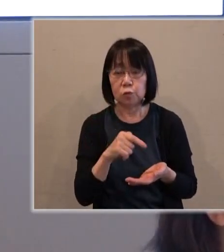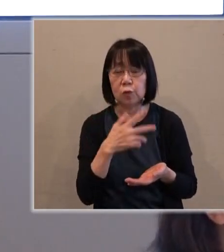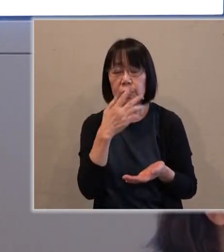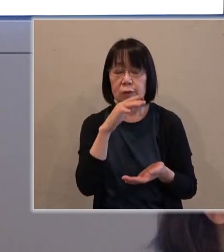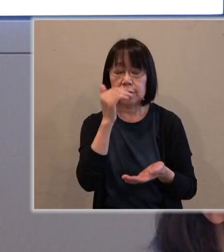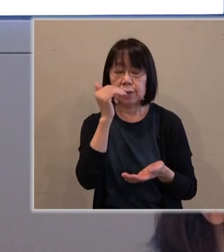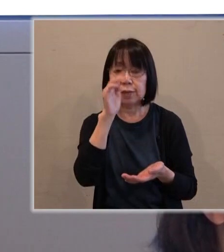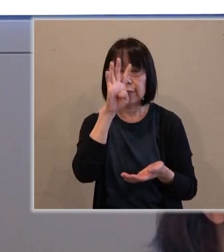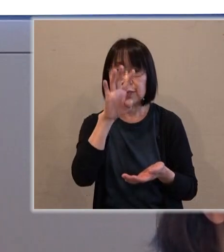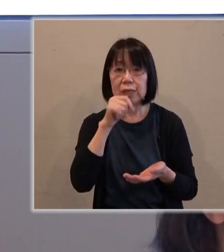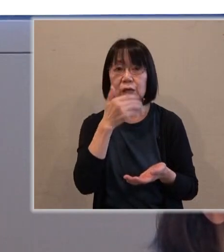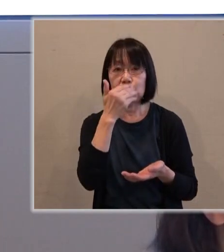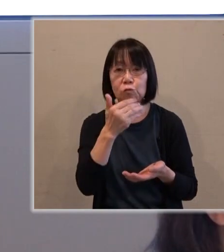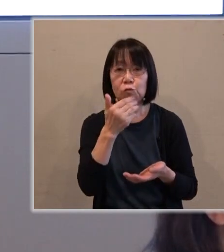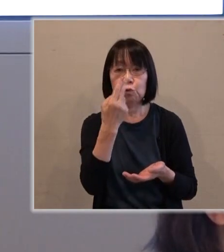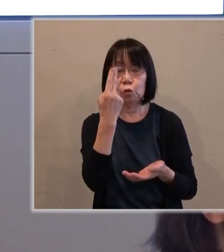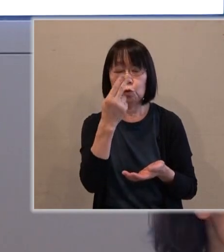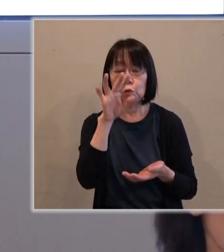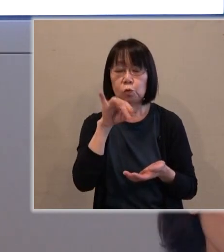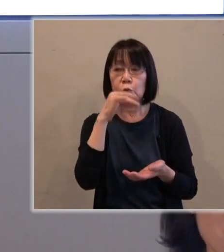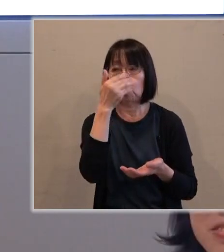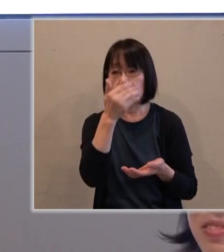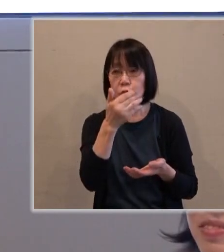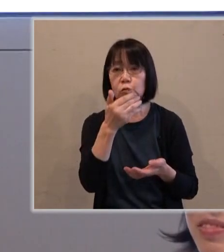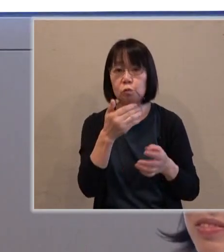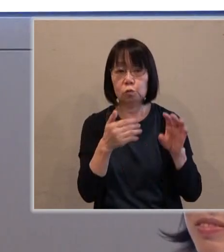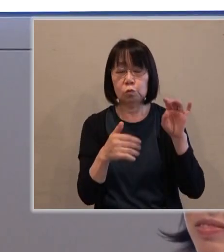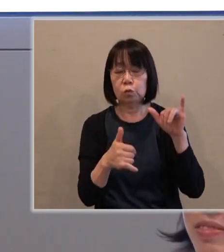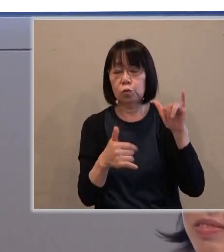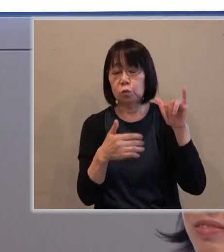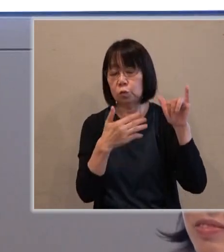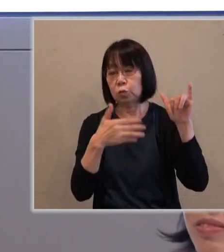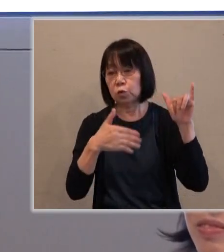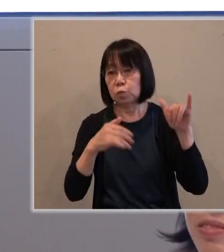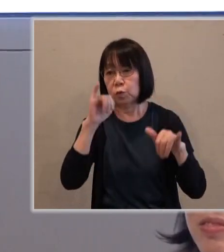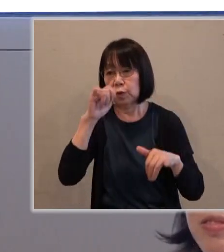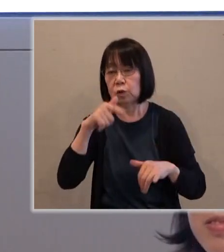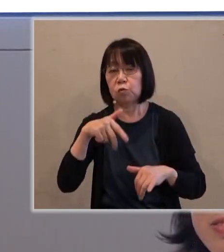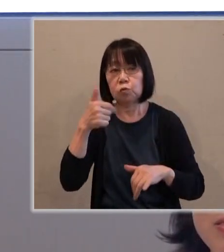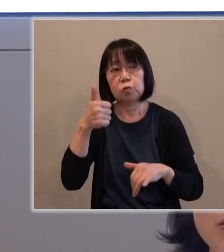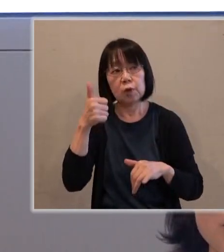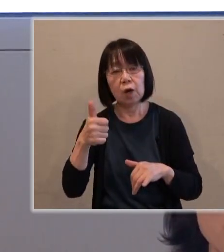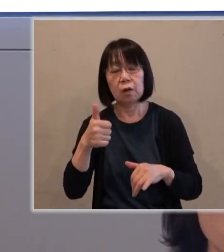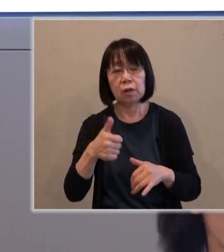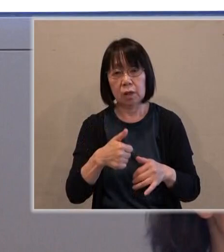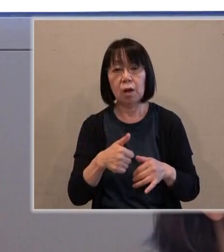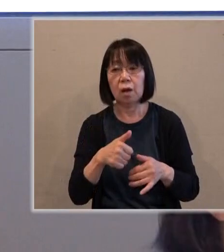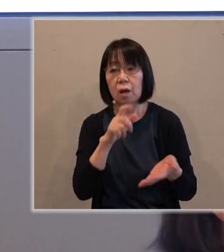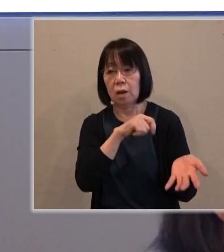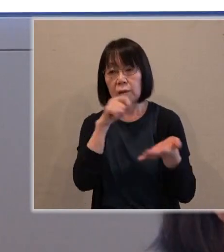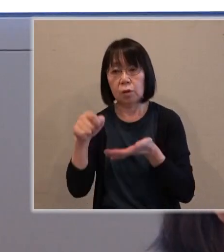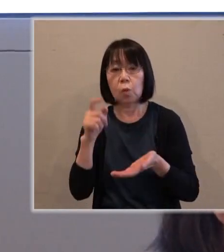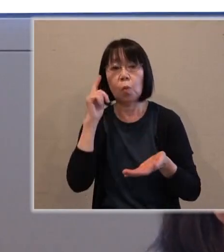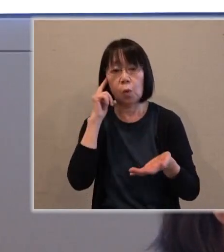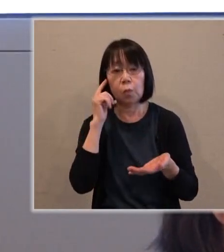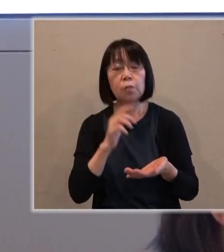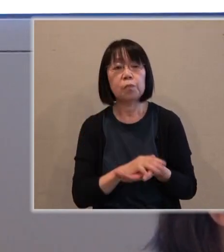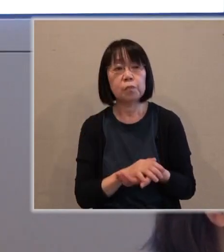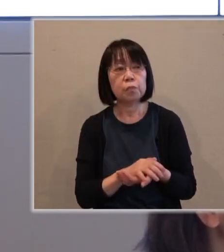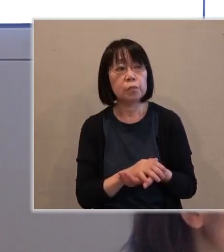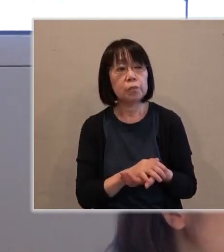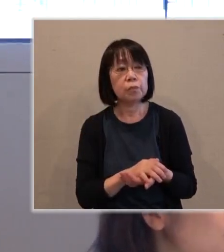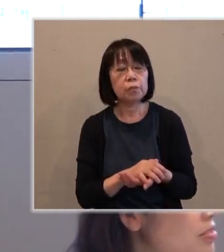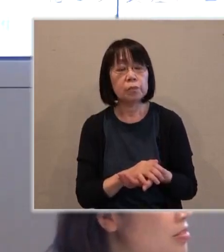はい、 そういうふうな場で話されるといいなと思うんですけど、ちなみにそういう、こう人と人の意見がより促進されるようなそういうケースというか、 はい、 結